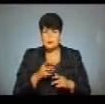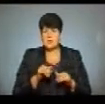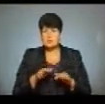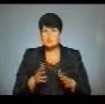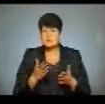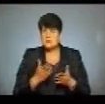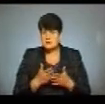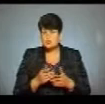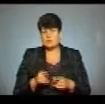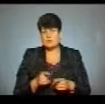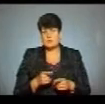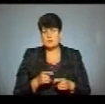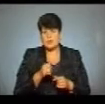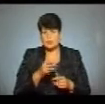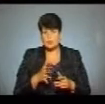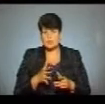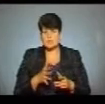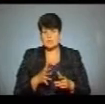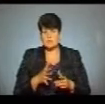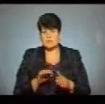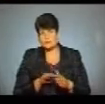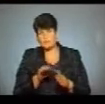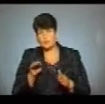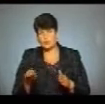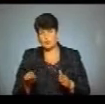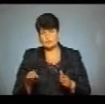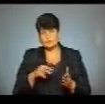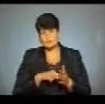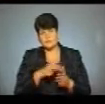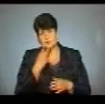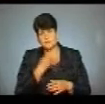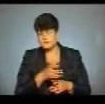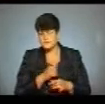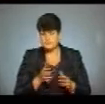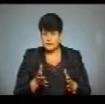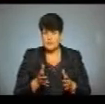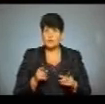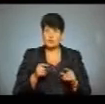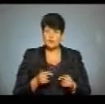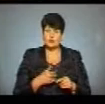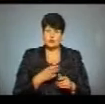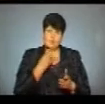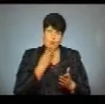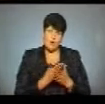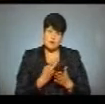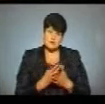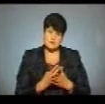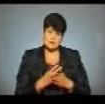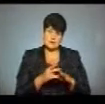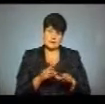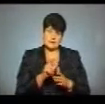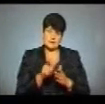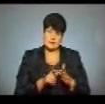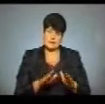проходять. Тому, звичайно, що ми не могли бути, не стояти осторонь, були б бути бездіяльними. Ну і знову ж таки, я вам хочу показати текст звернення